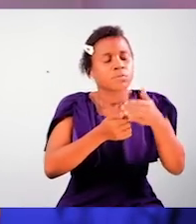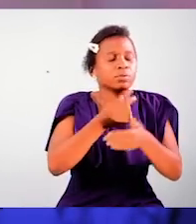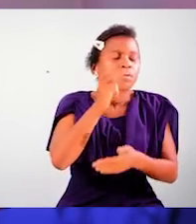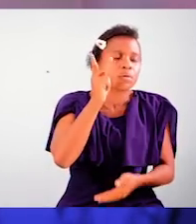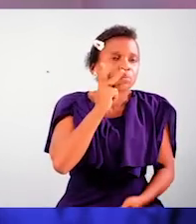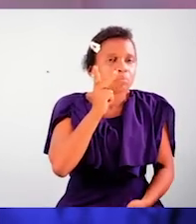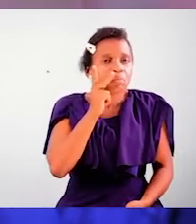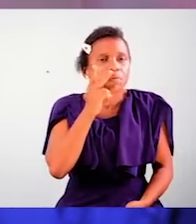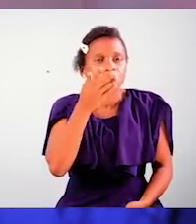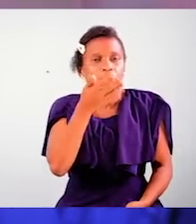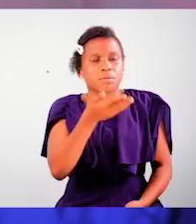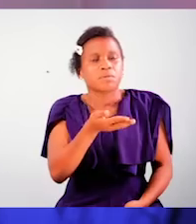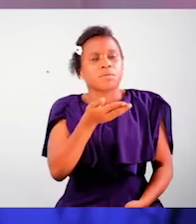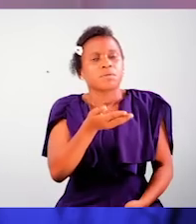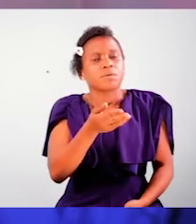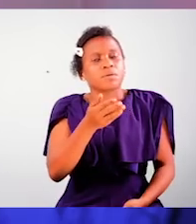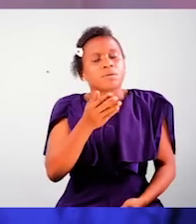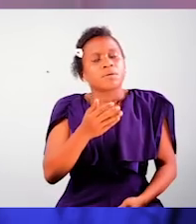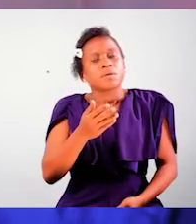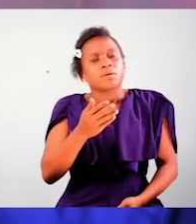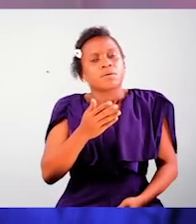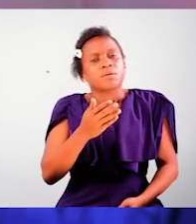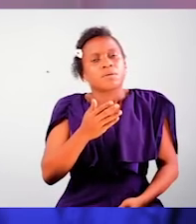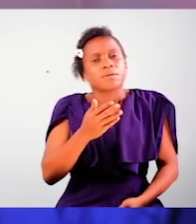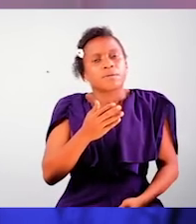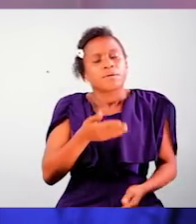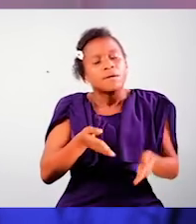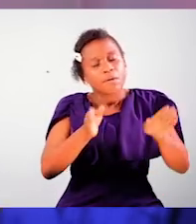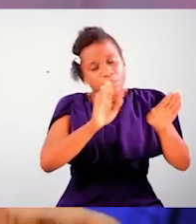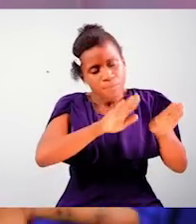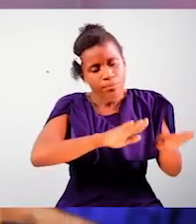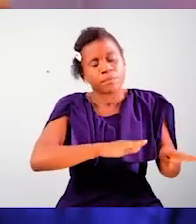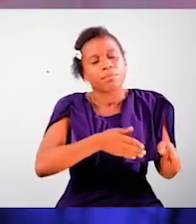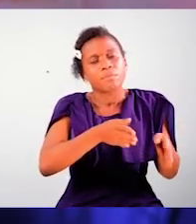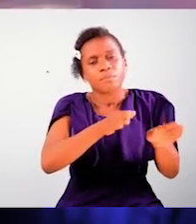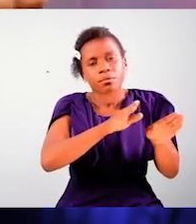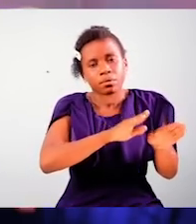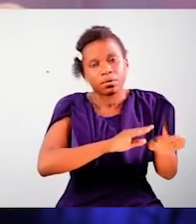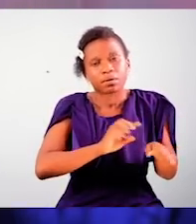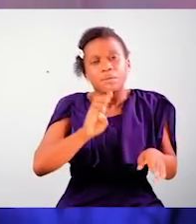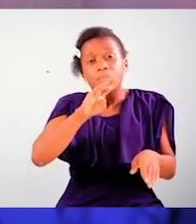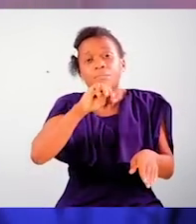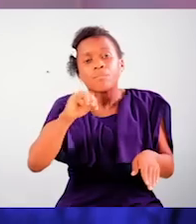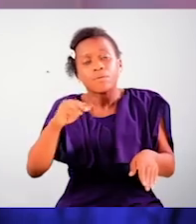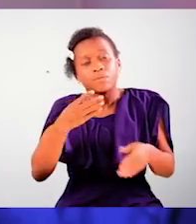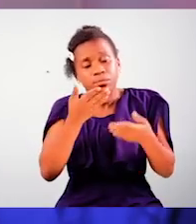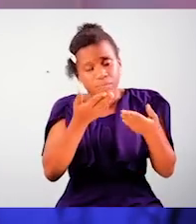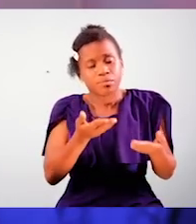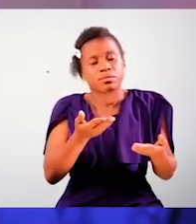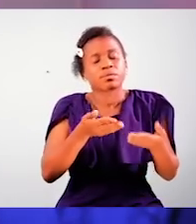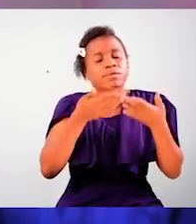hayati Magufuli na mama. Sasa hizi natakiwa tumegundua kwamba wanawake wanapoweka katika posti ya